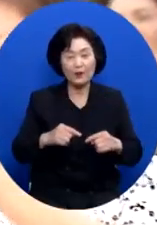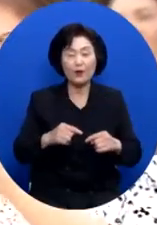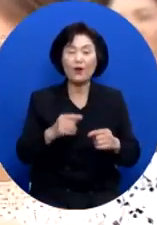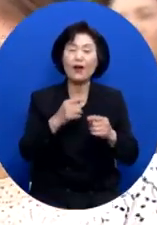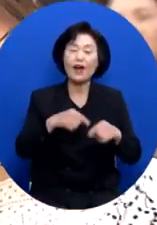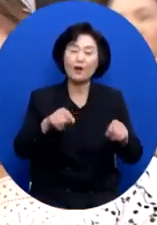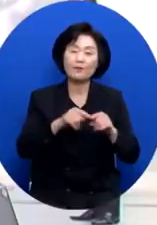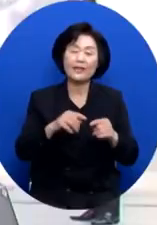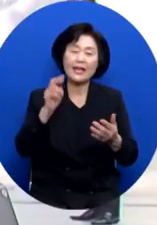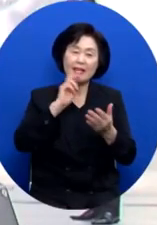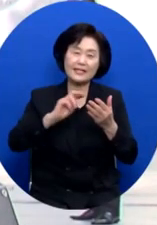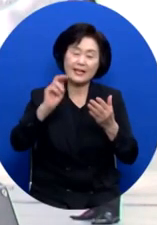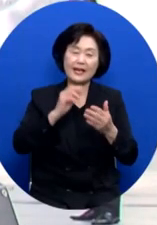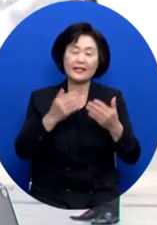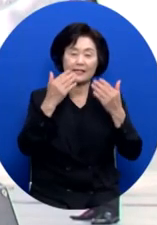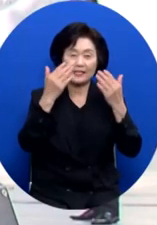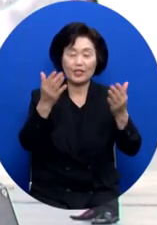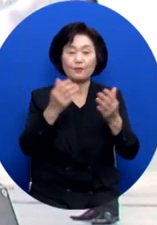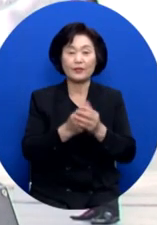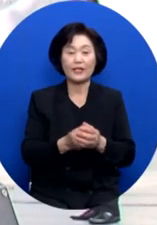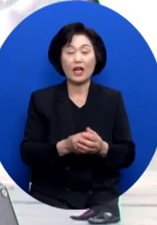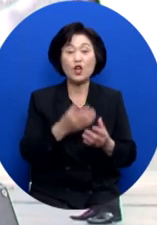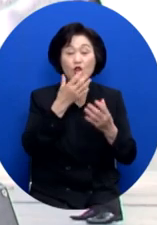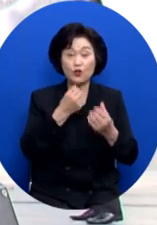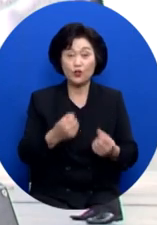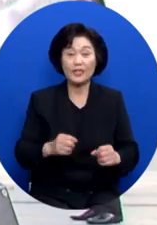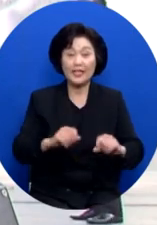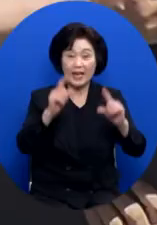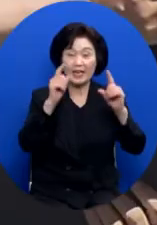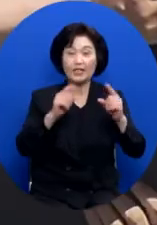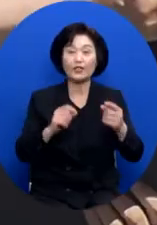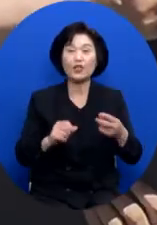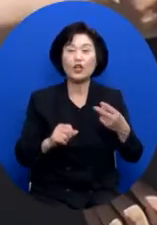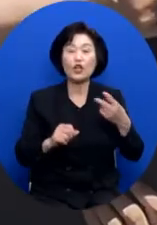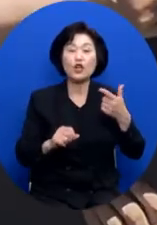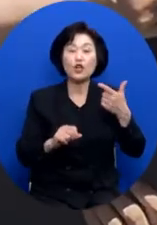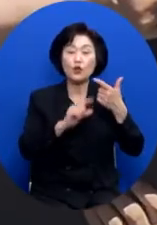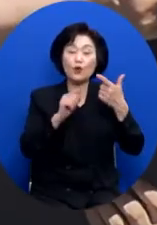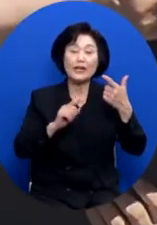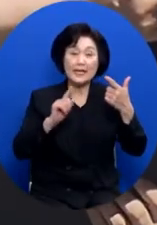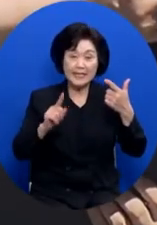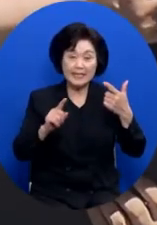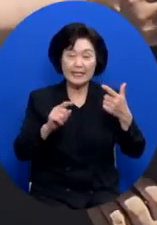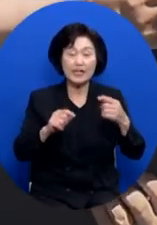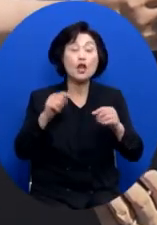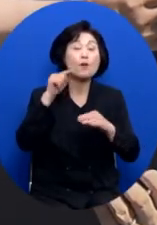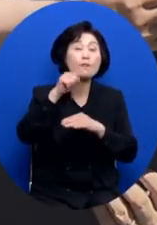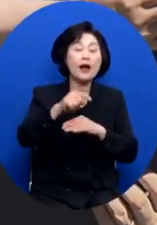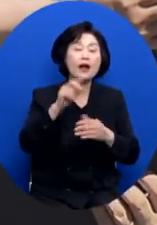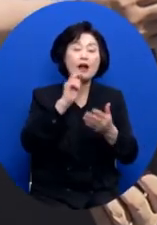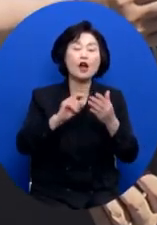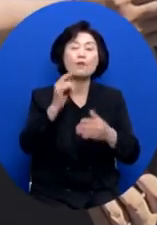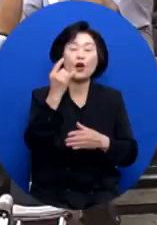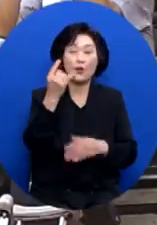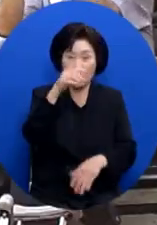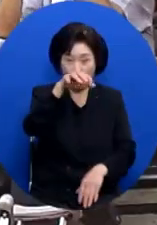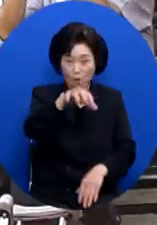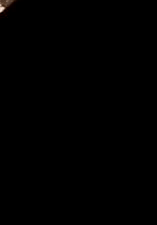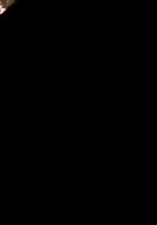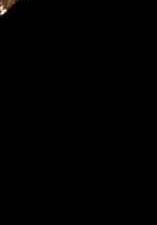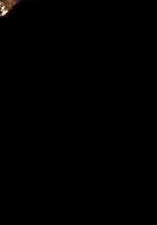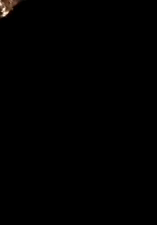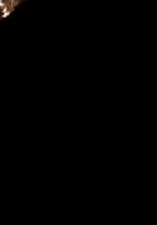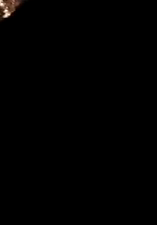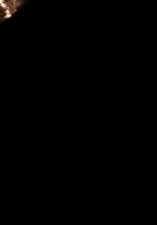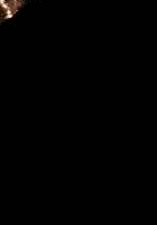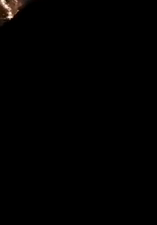계획입니다. 힘 페스티벌 시즌9은 다음 달 1일 유나이티드 히스토리 캠퍼스 야외 음악당에서 진행됩니다.